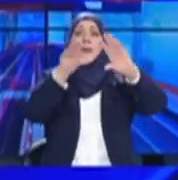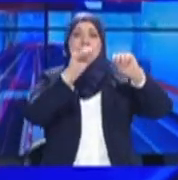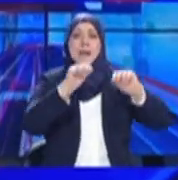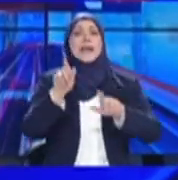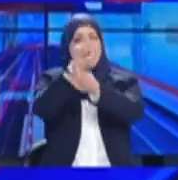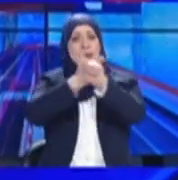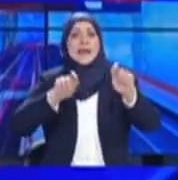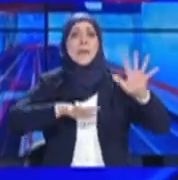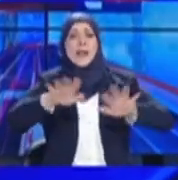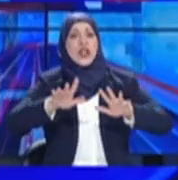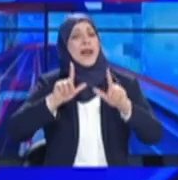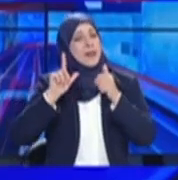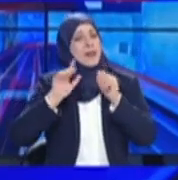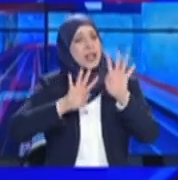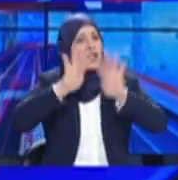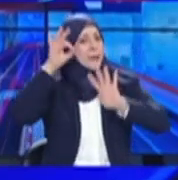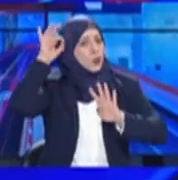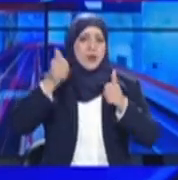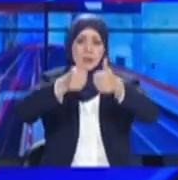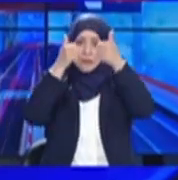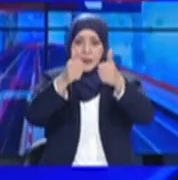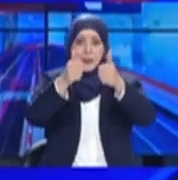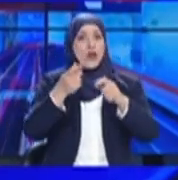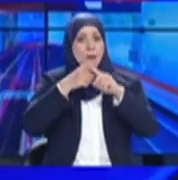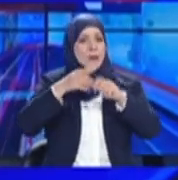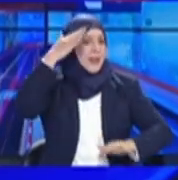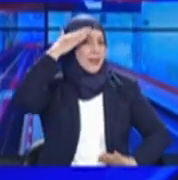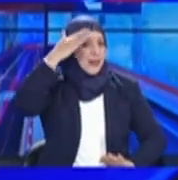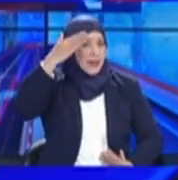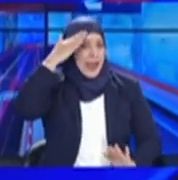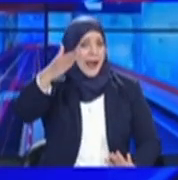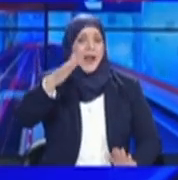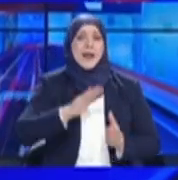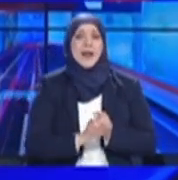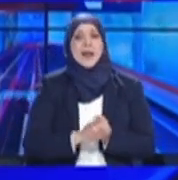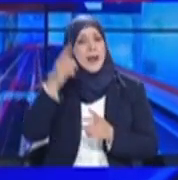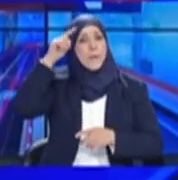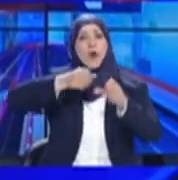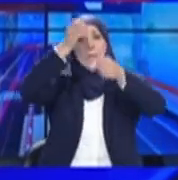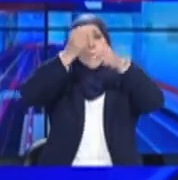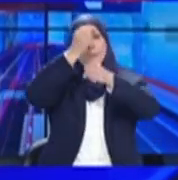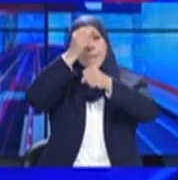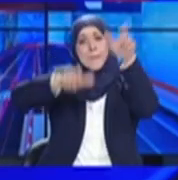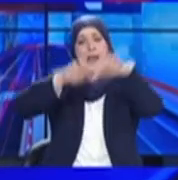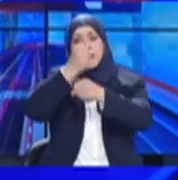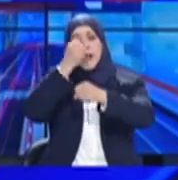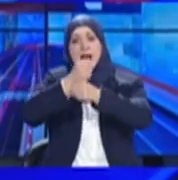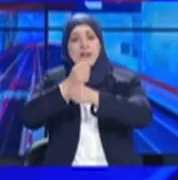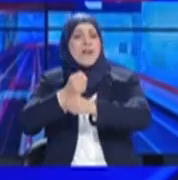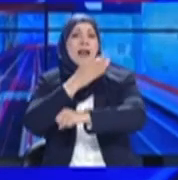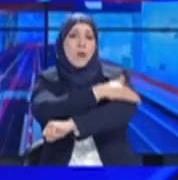المحطات اه نحب ان نقدم التحيه الى اعوان اه ال ال الصحه